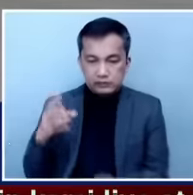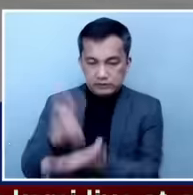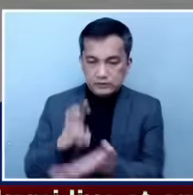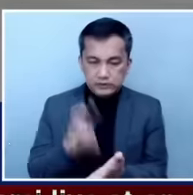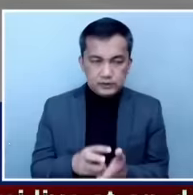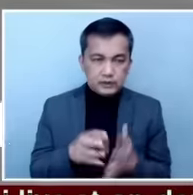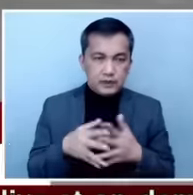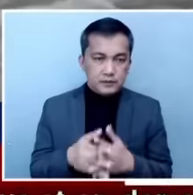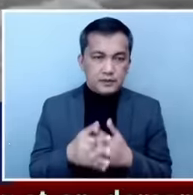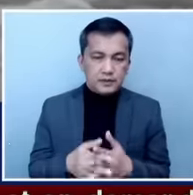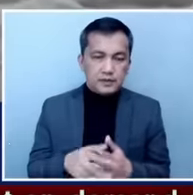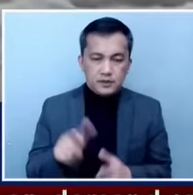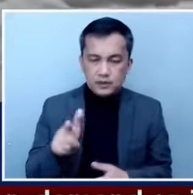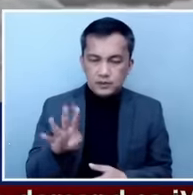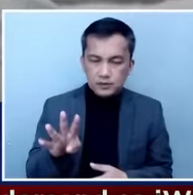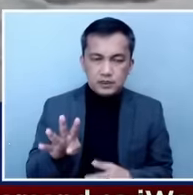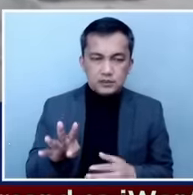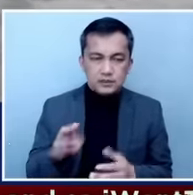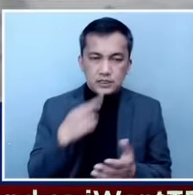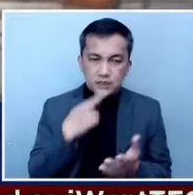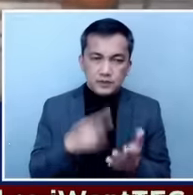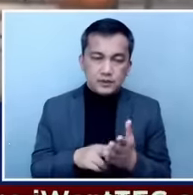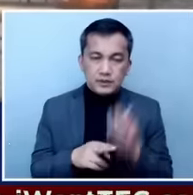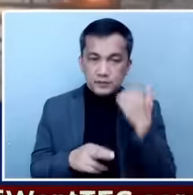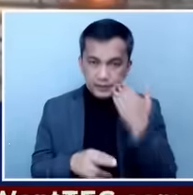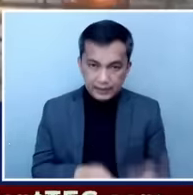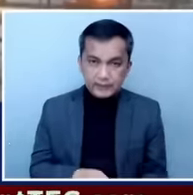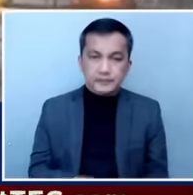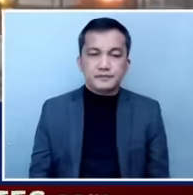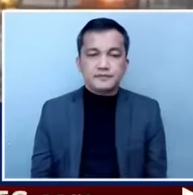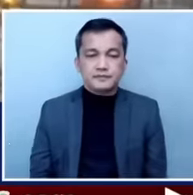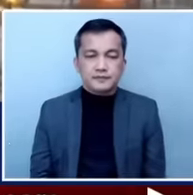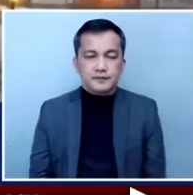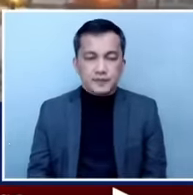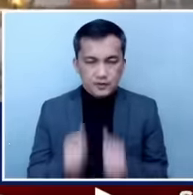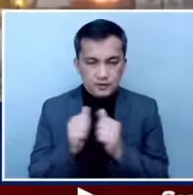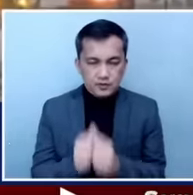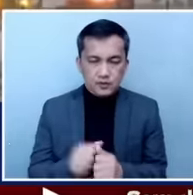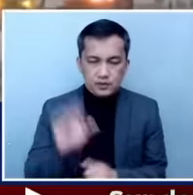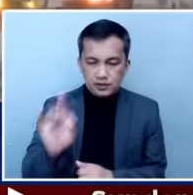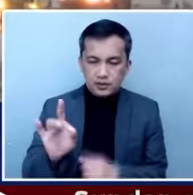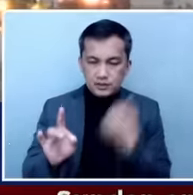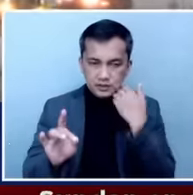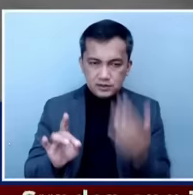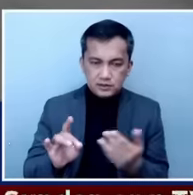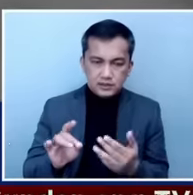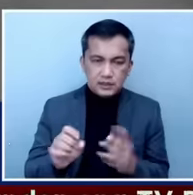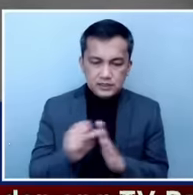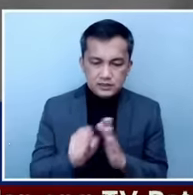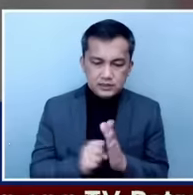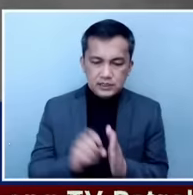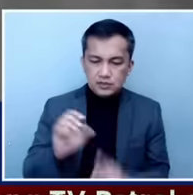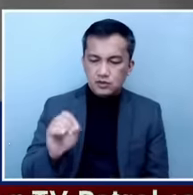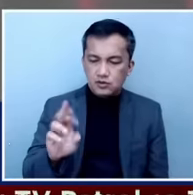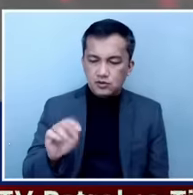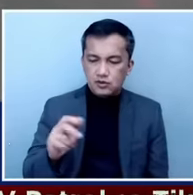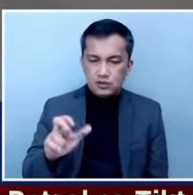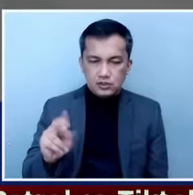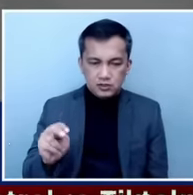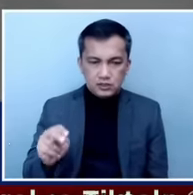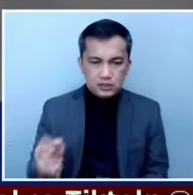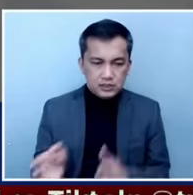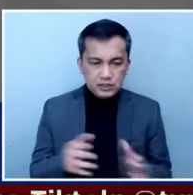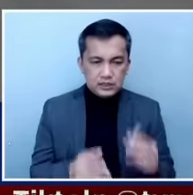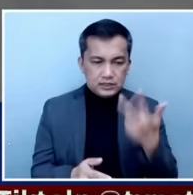nasa 24 na ang naiulat na namatay, kasama na ang 8 namatay sa state ng Oregon at 3 pang